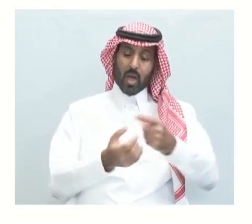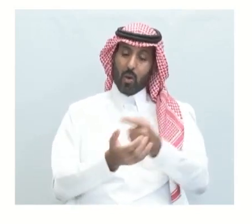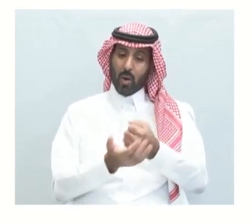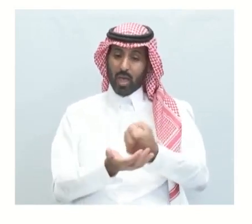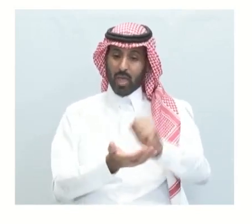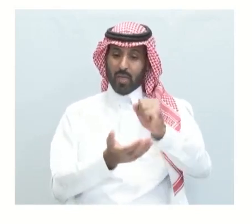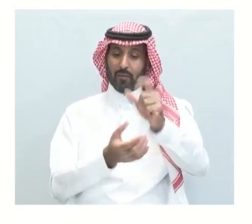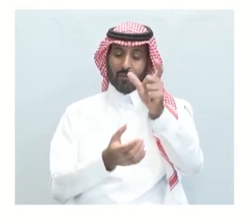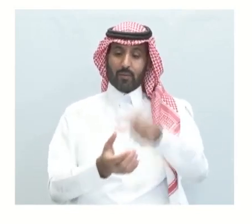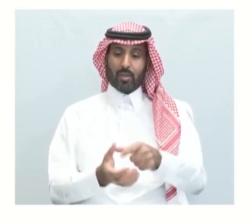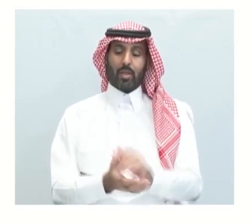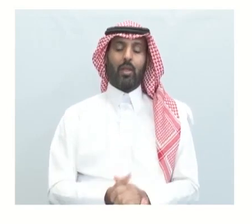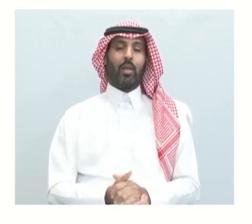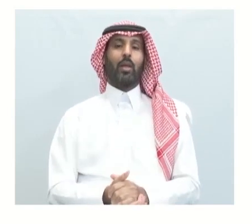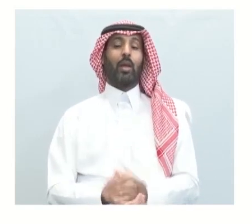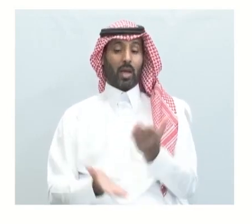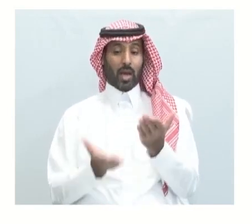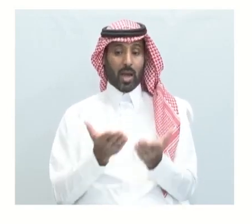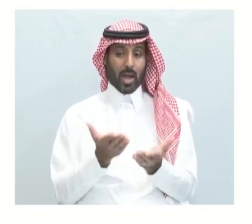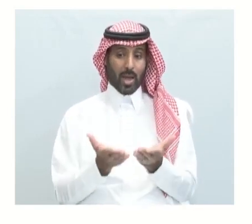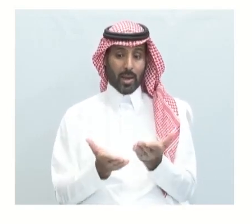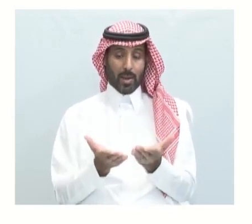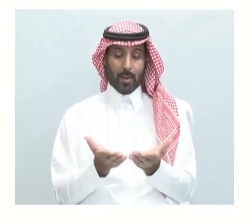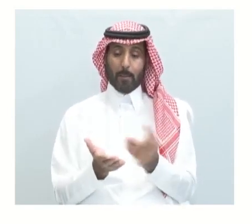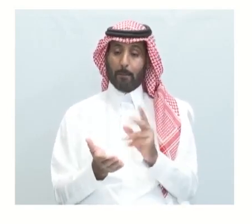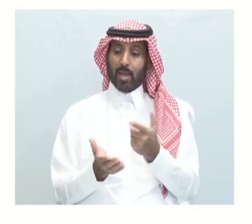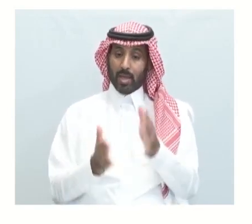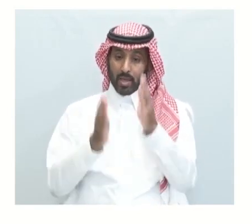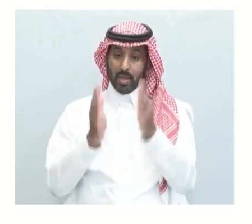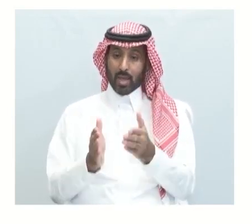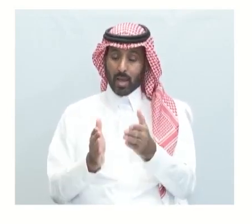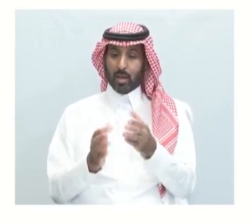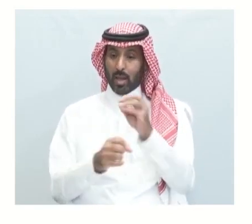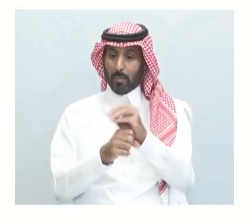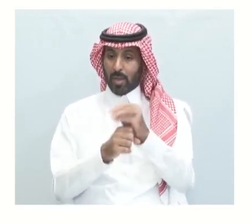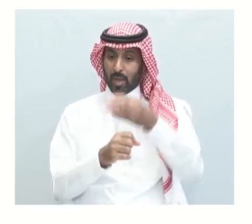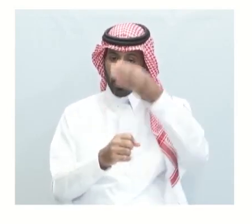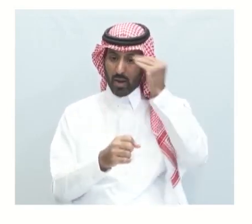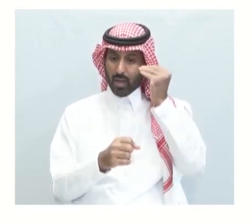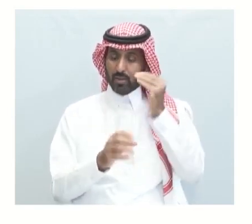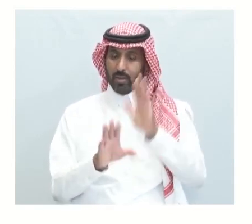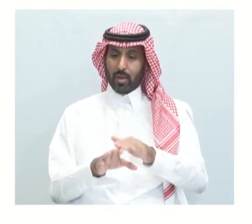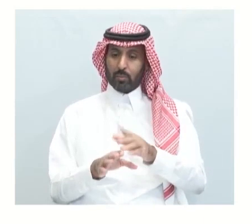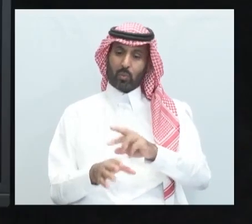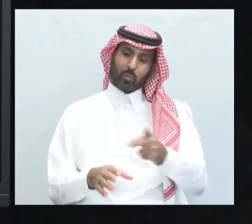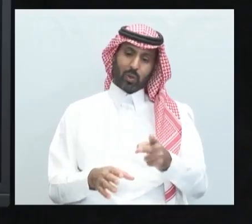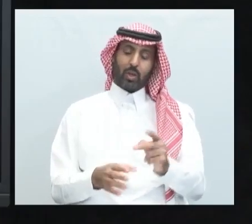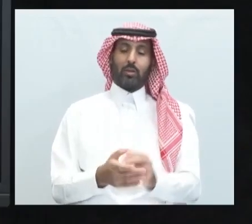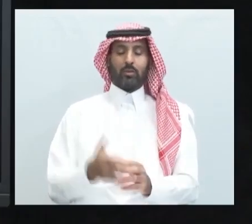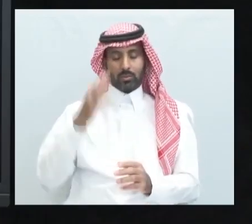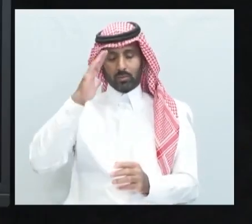المترابطه سؤال قارن بين هياكل البيانات الثابته والمتغيره شكرا لكم على حسن